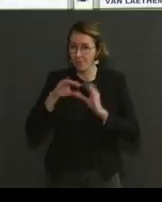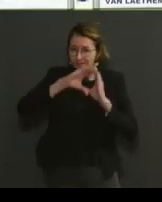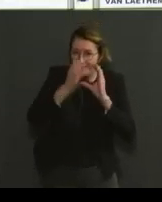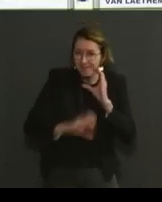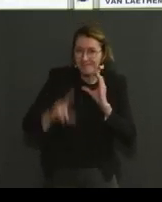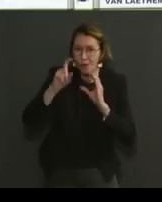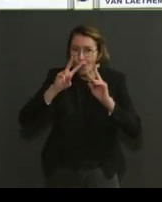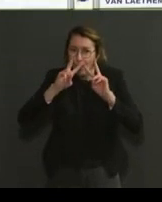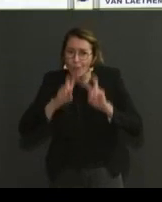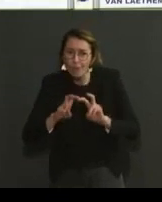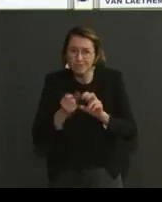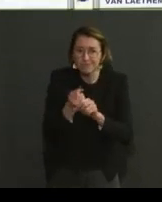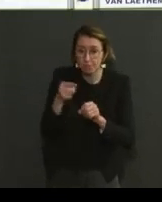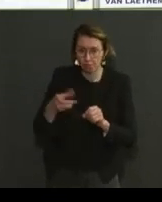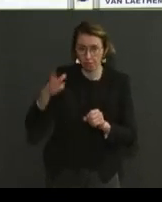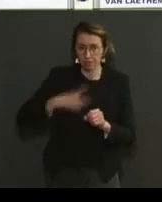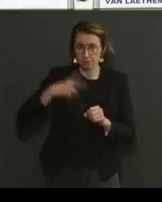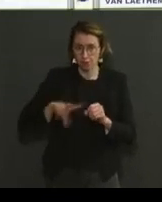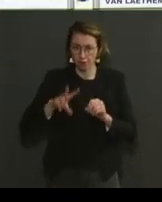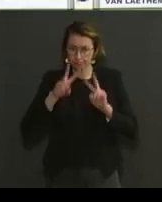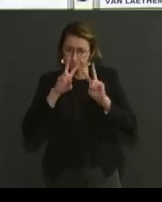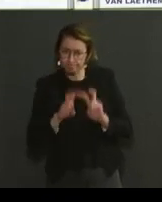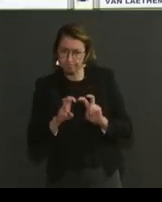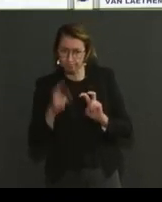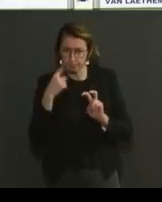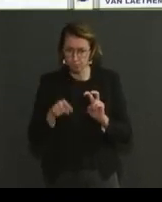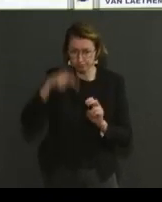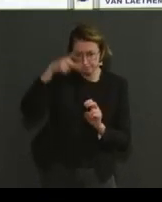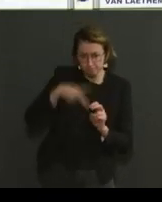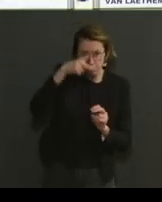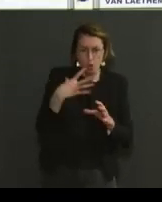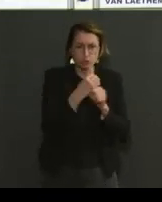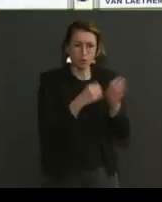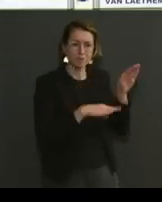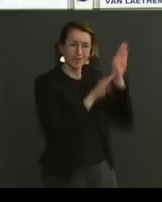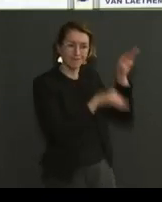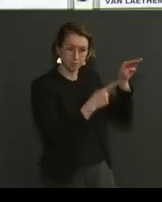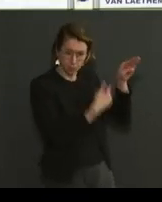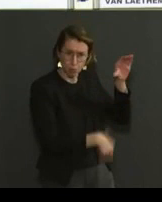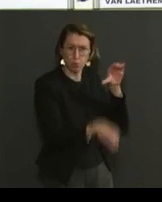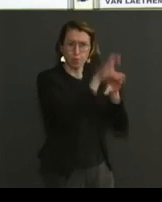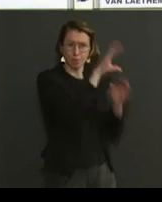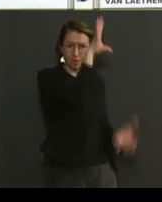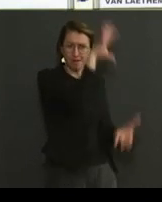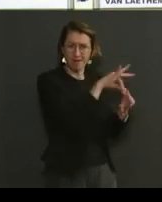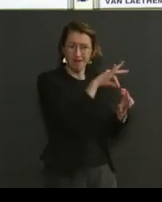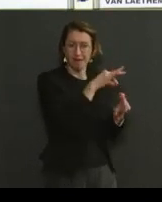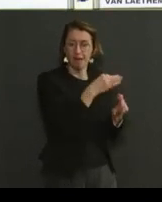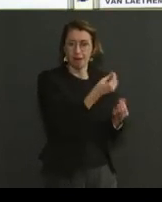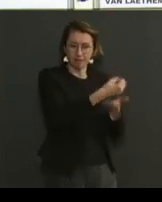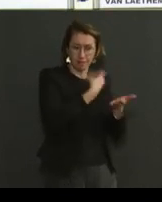permettent d'arrondir un certain nombre de modifications qui sont apportées au testing classique. Au niveau de la